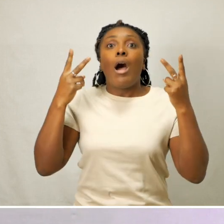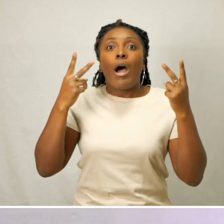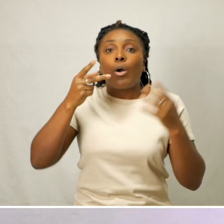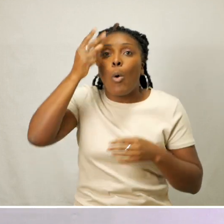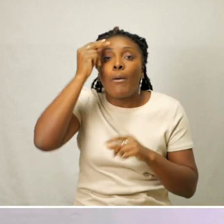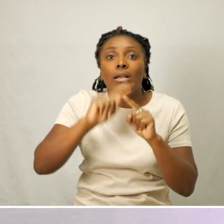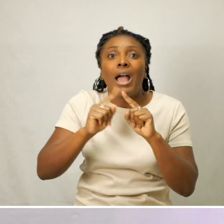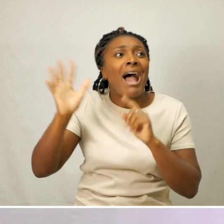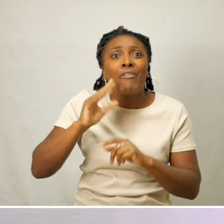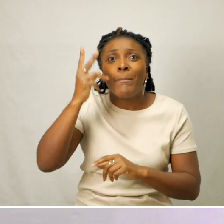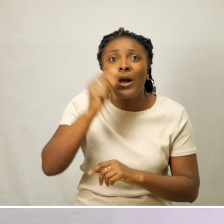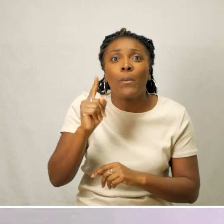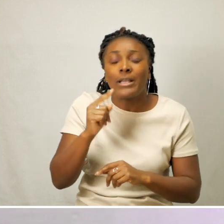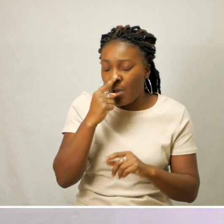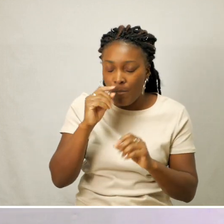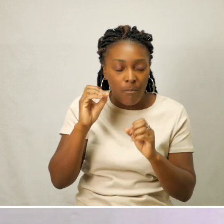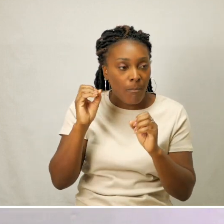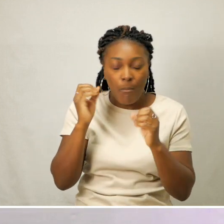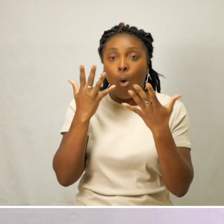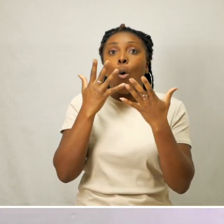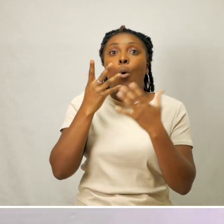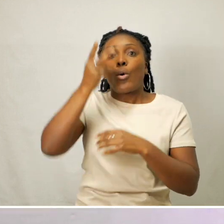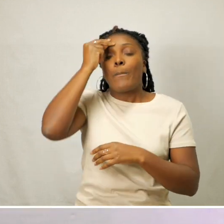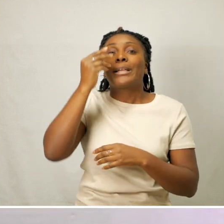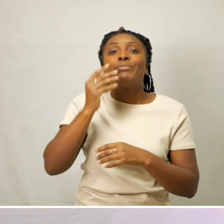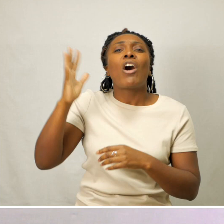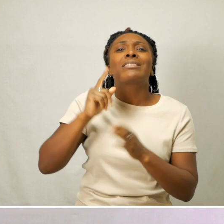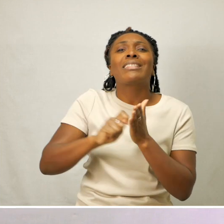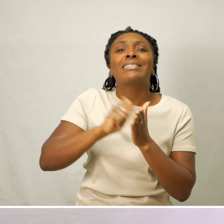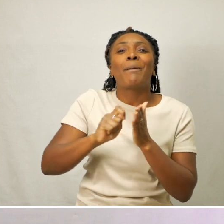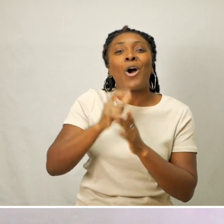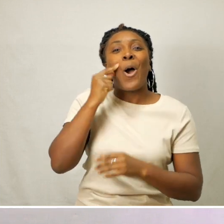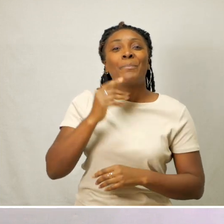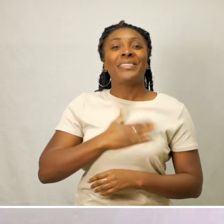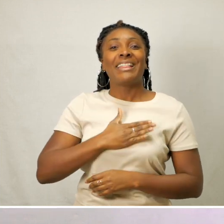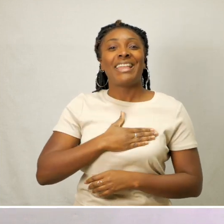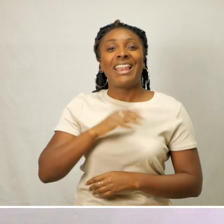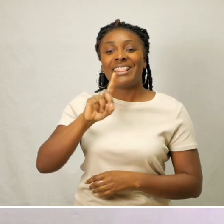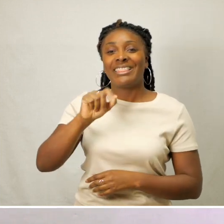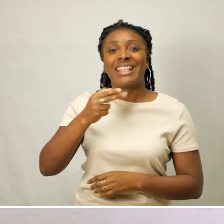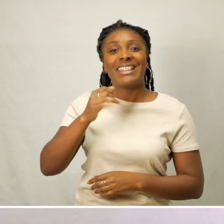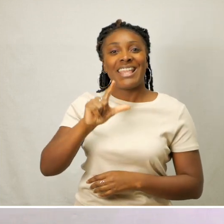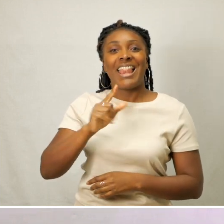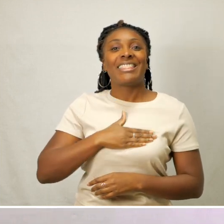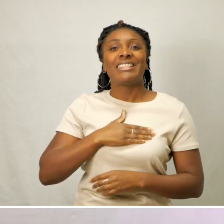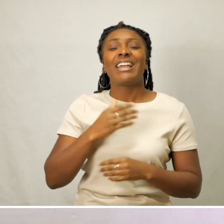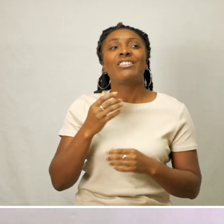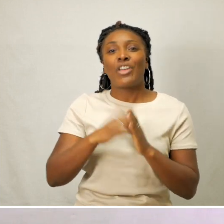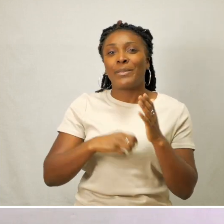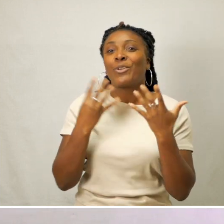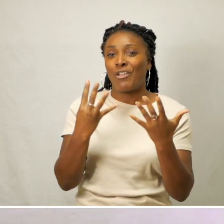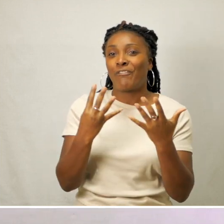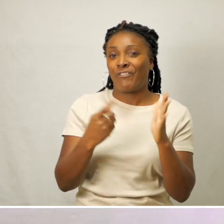quelque chose qu'on n'avait jamais compris avant. On voit dans les Écritures, dans l'Ancien Testament, Daniel faisait exactement la même chose dans Daniel chapitre 9. On voit